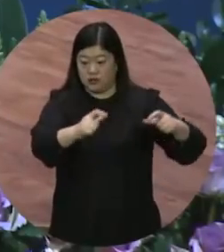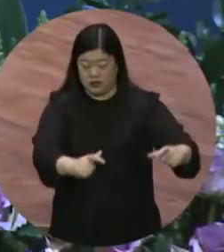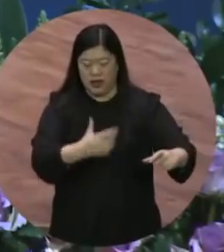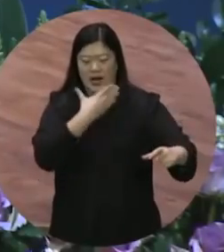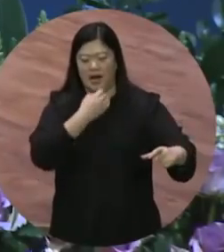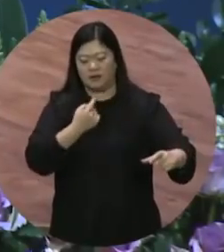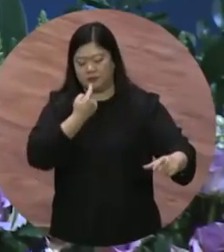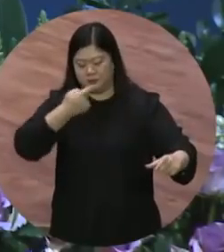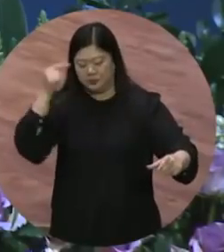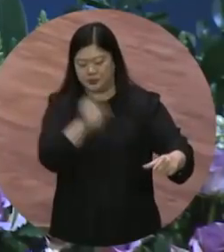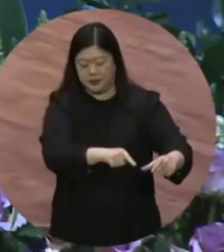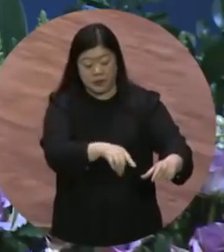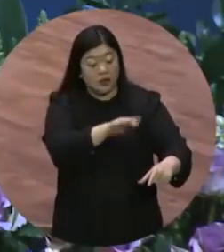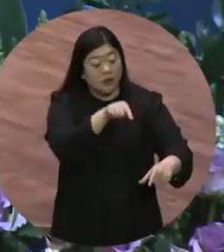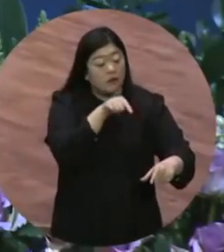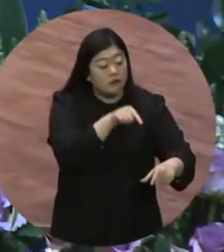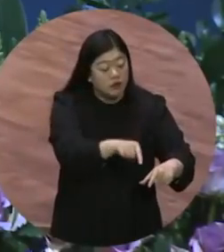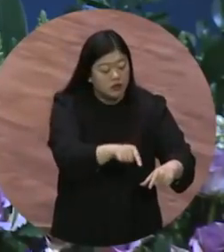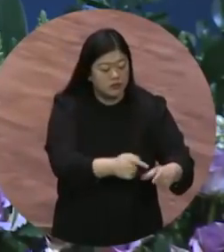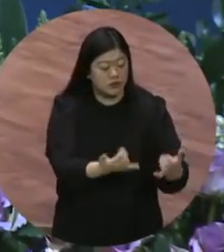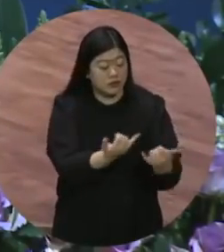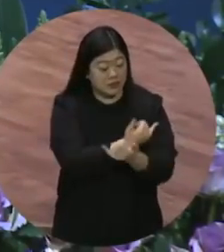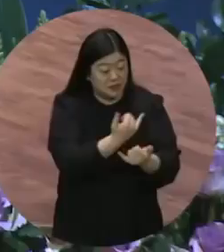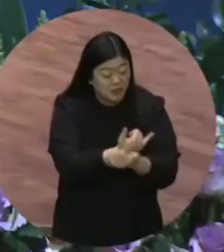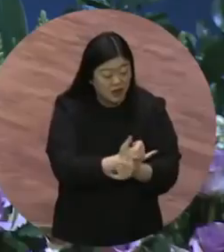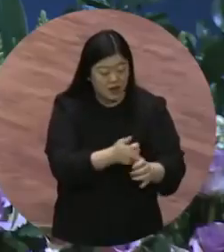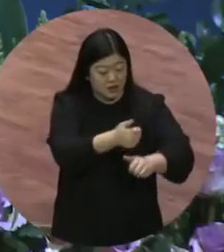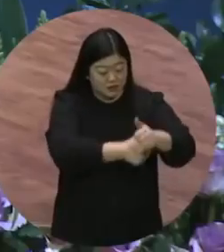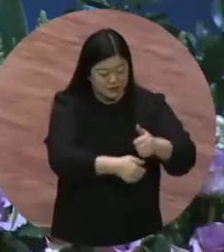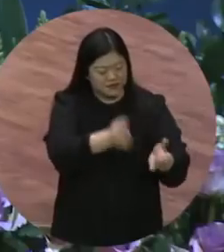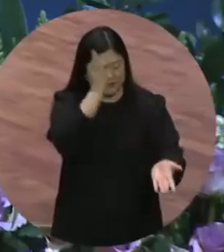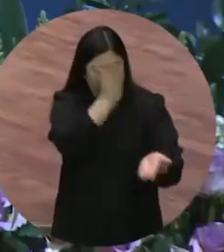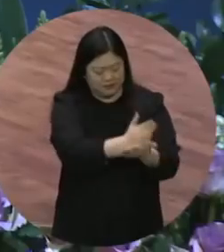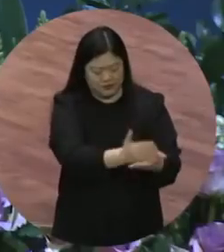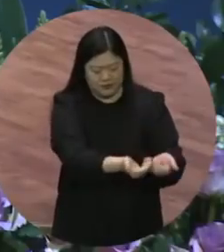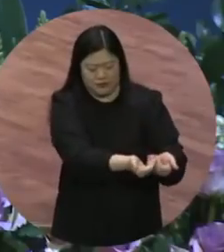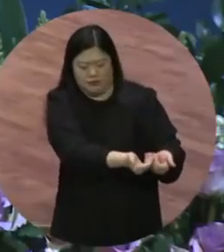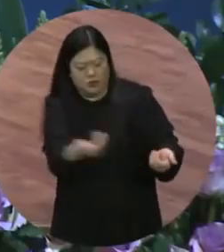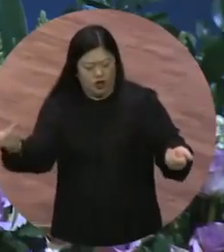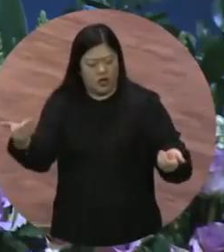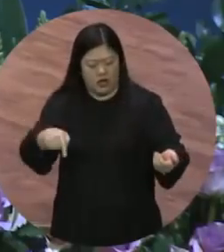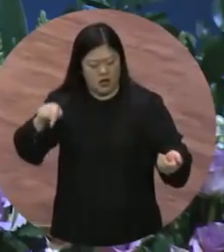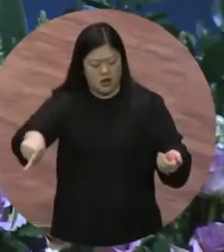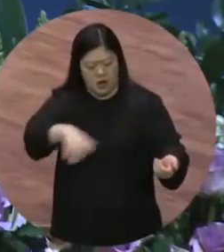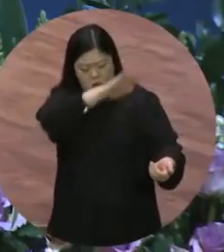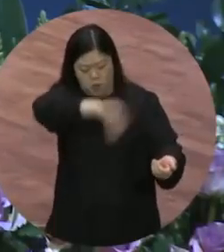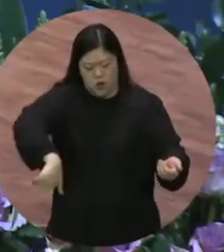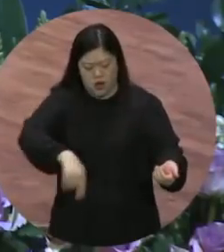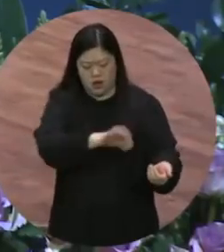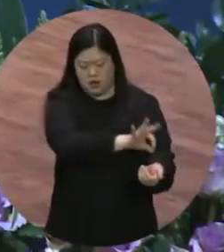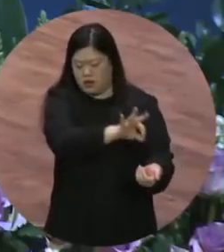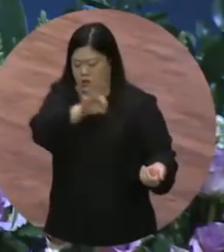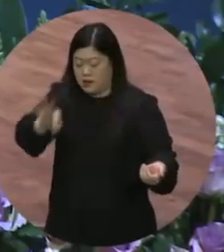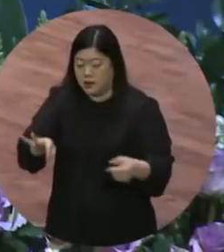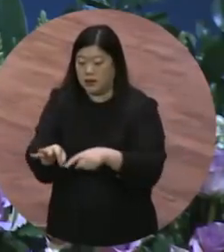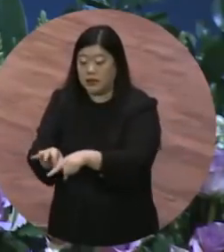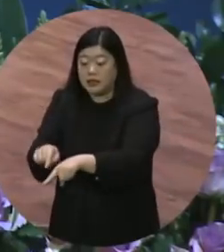내 고향과 친척을 떠나 내가 내게 보일 땅으로 가라. 그 땅이 어디입니까? 가나안